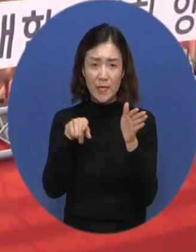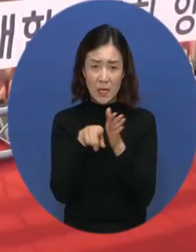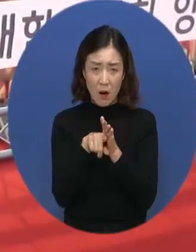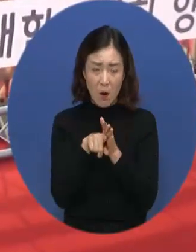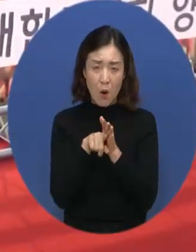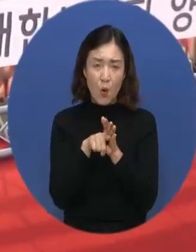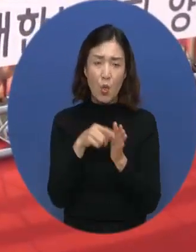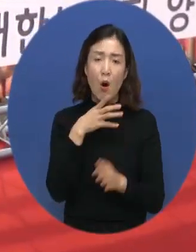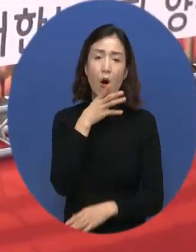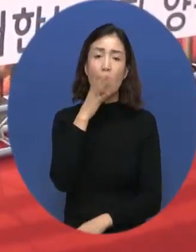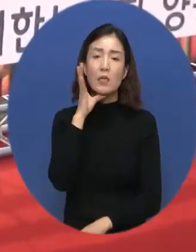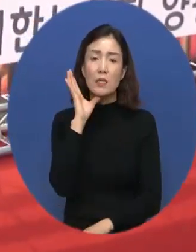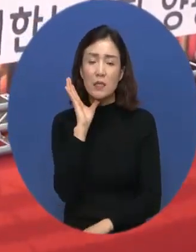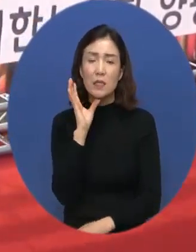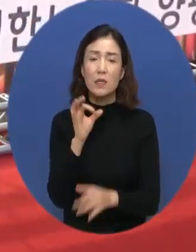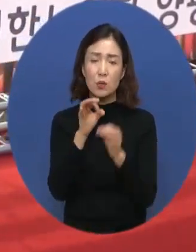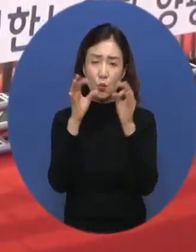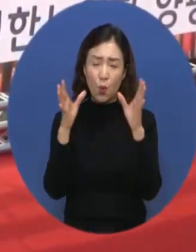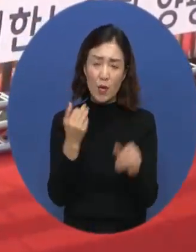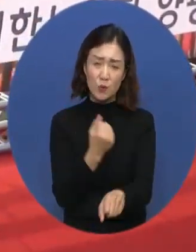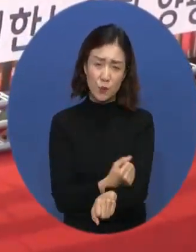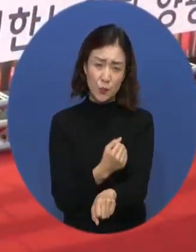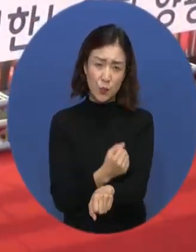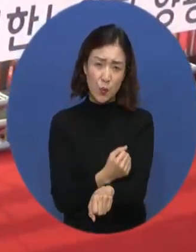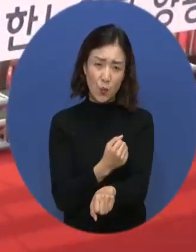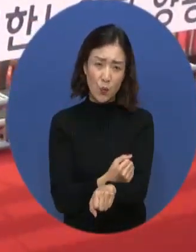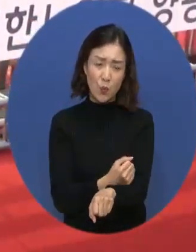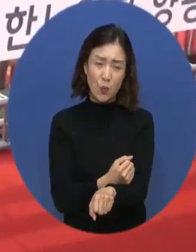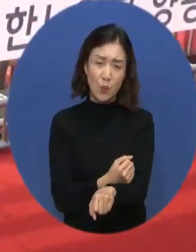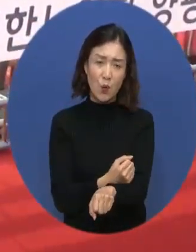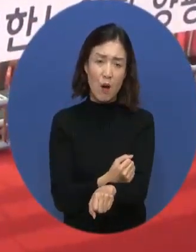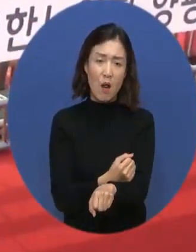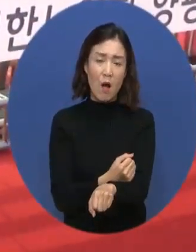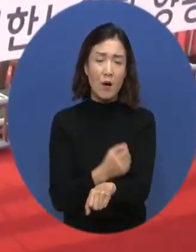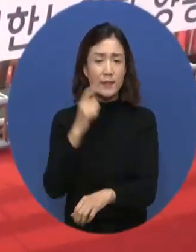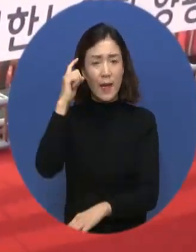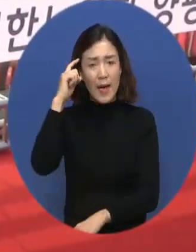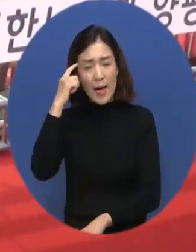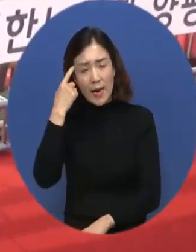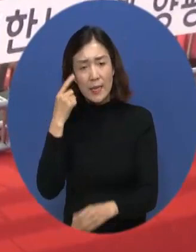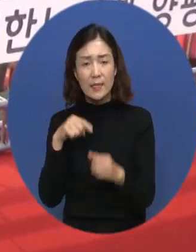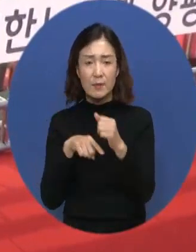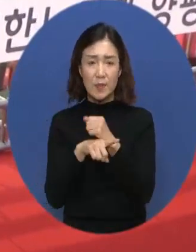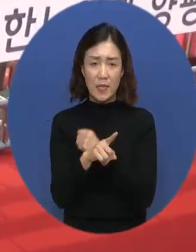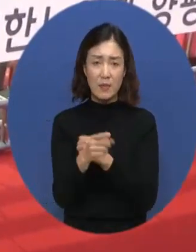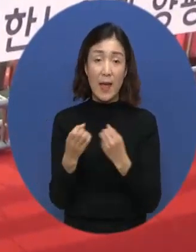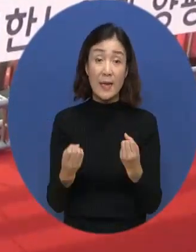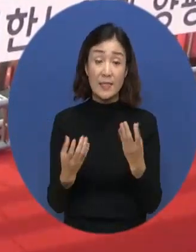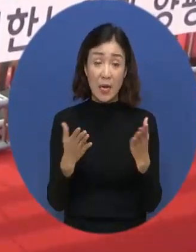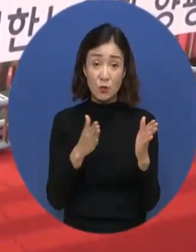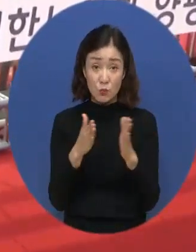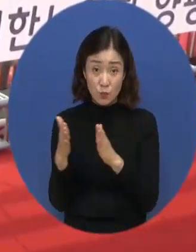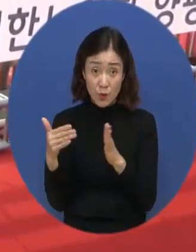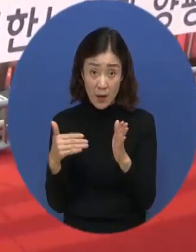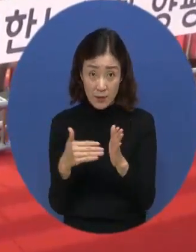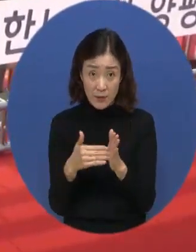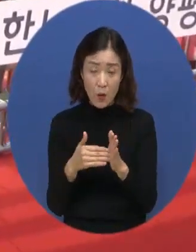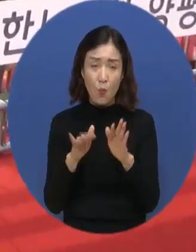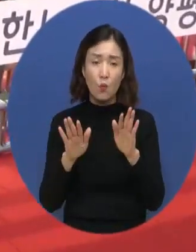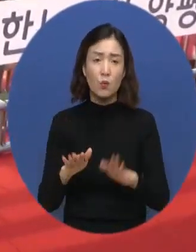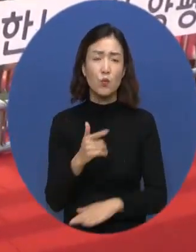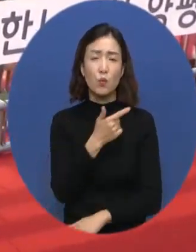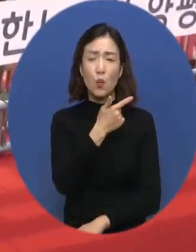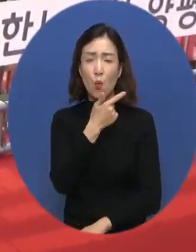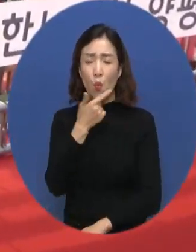그리고 어르신들의 그동안의 노고를 이렇게 치하하는 의미에서 이런 행사를 마련했는데요. 오늘 너무나